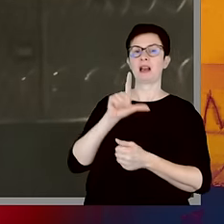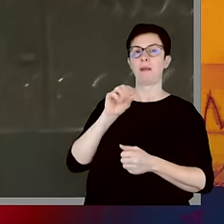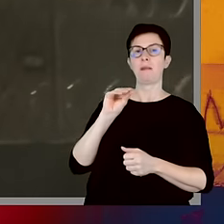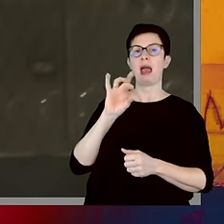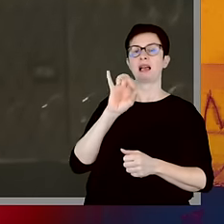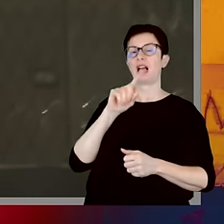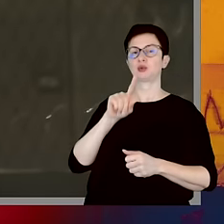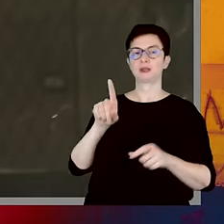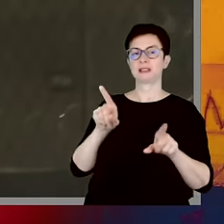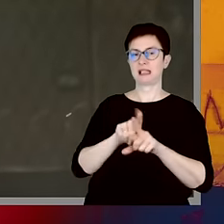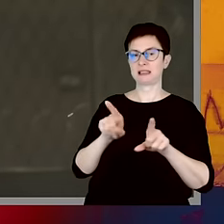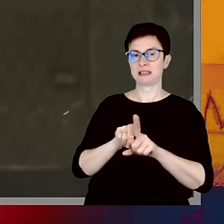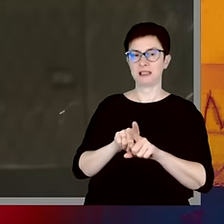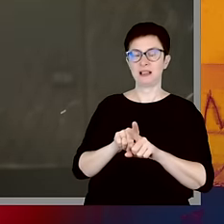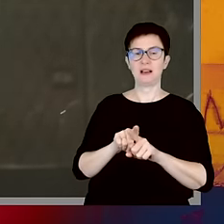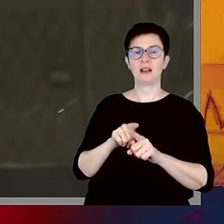ludziom